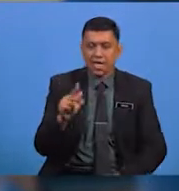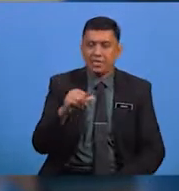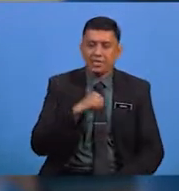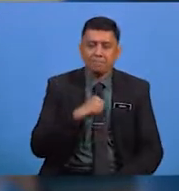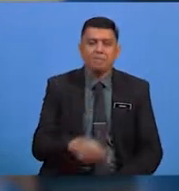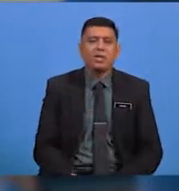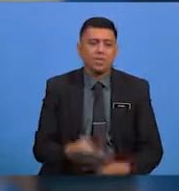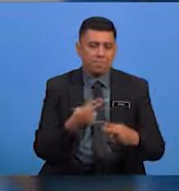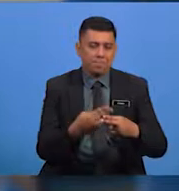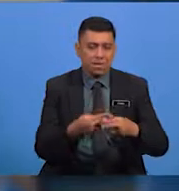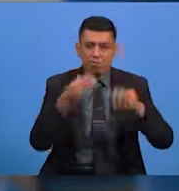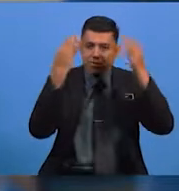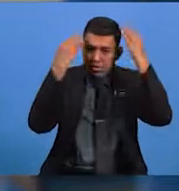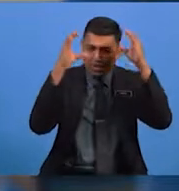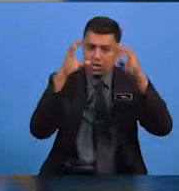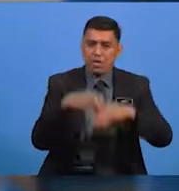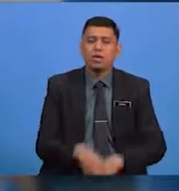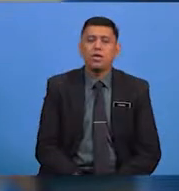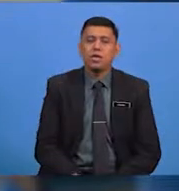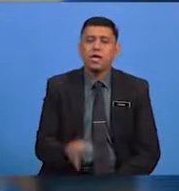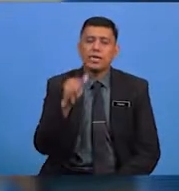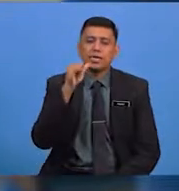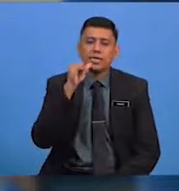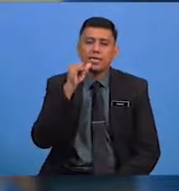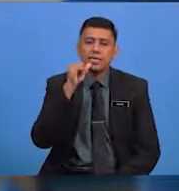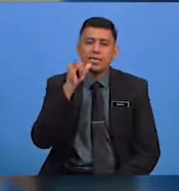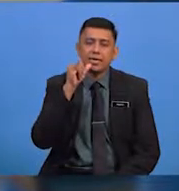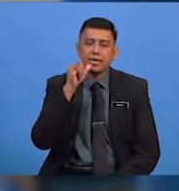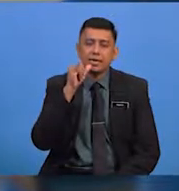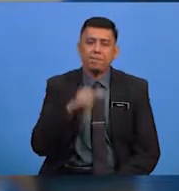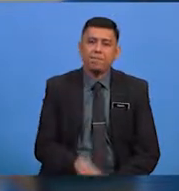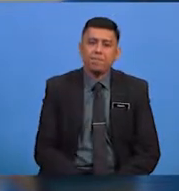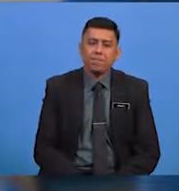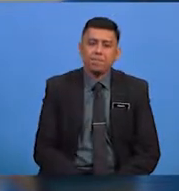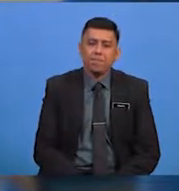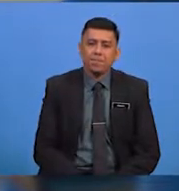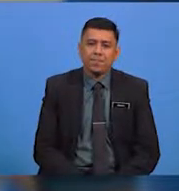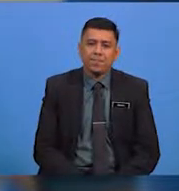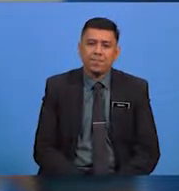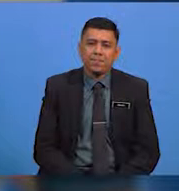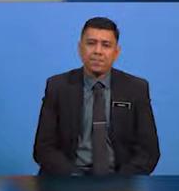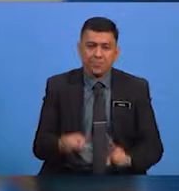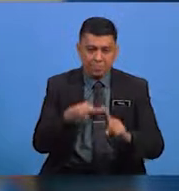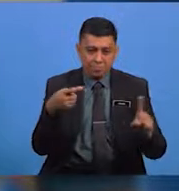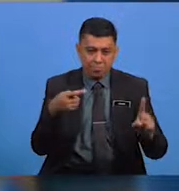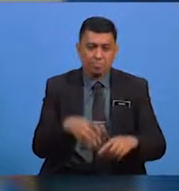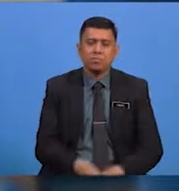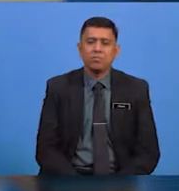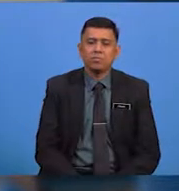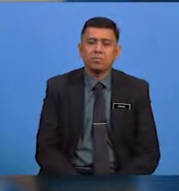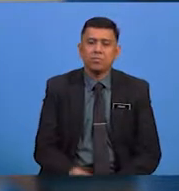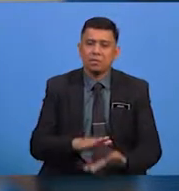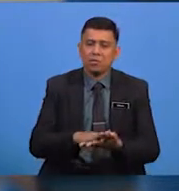Saya Cikgu Nur Ilya Amalina binti Muhammad Zainuddin dari